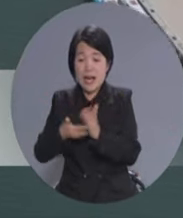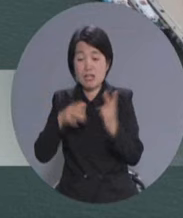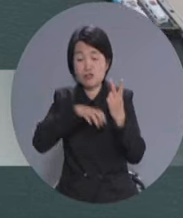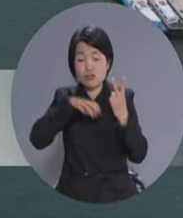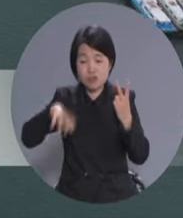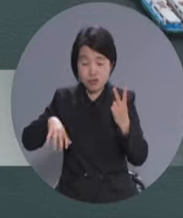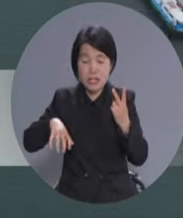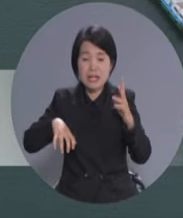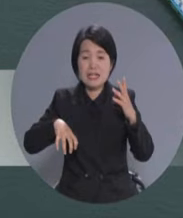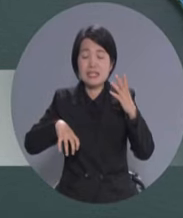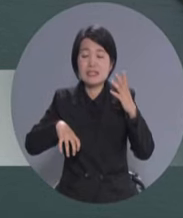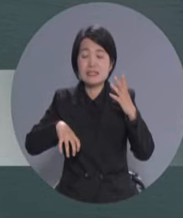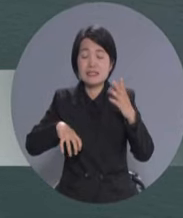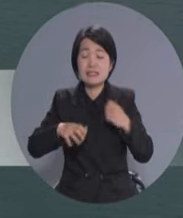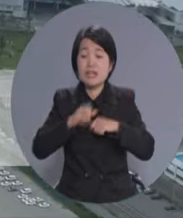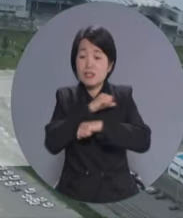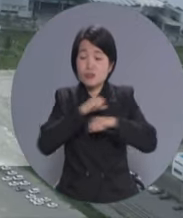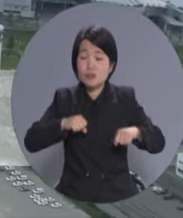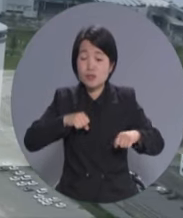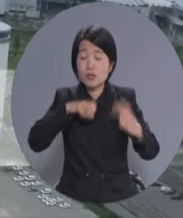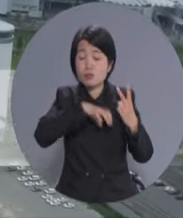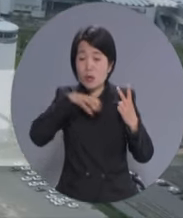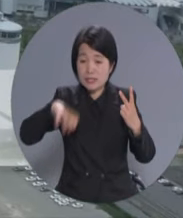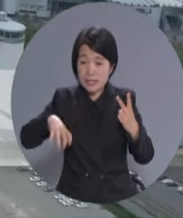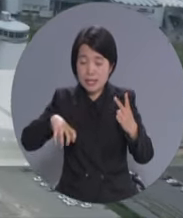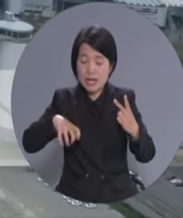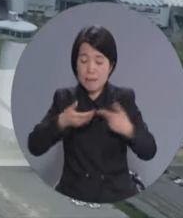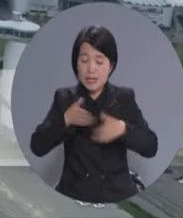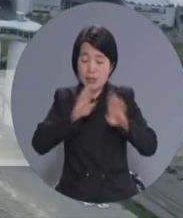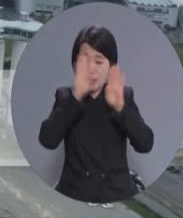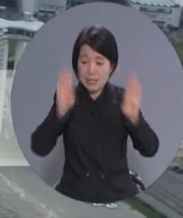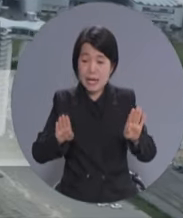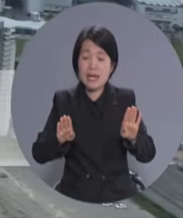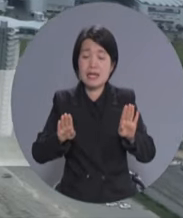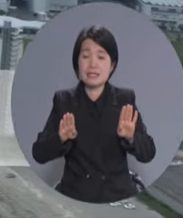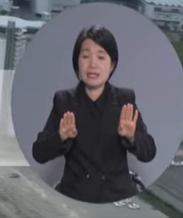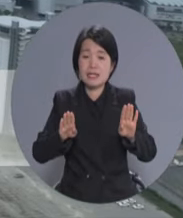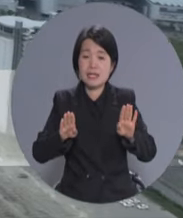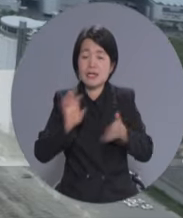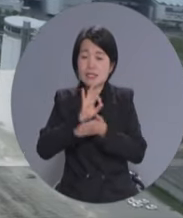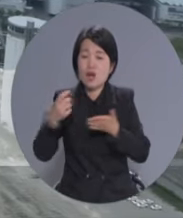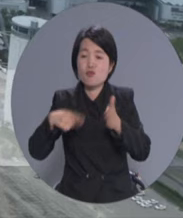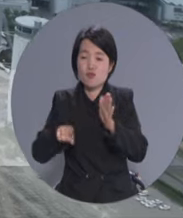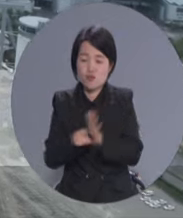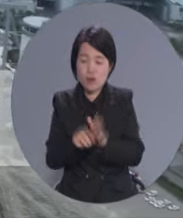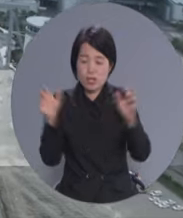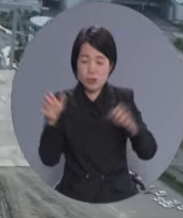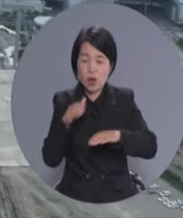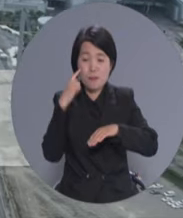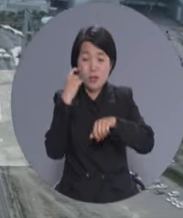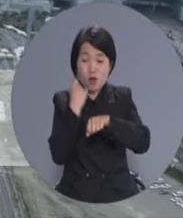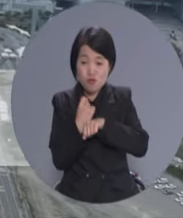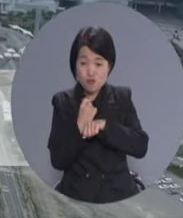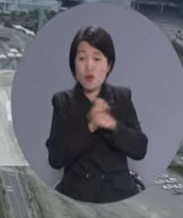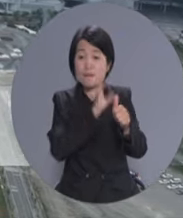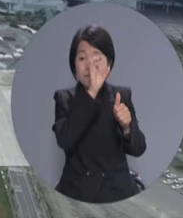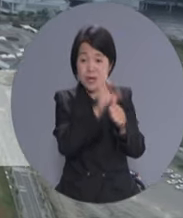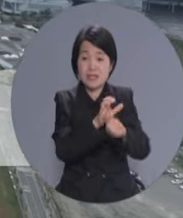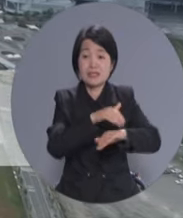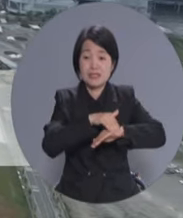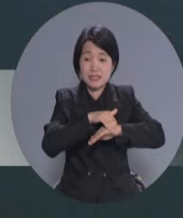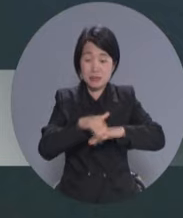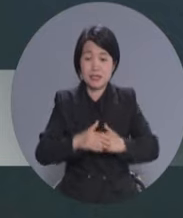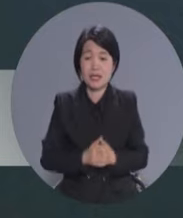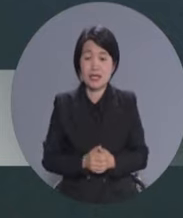제미 면적을 대상으로 하는 여수세계 박람회장 사후활용 마스터플랜 수립 용역을 진행할 예정이라고 밝혔습니다